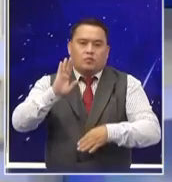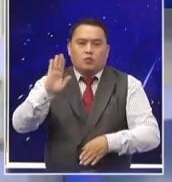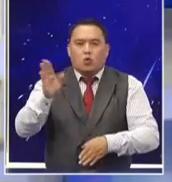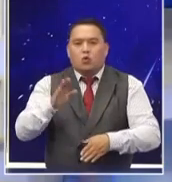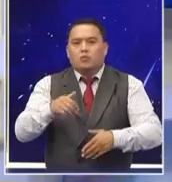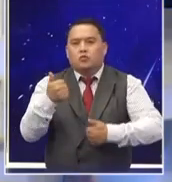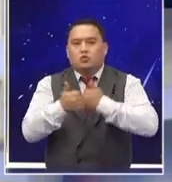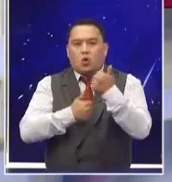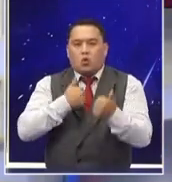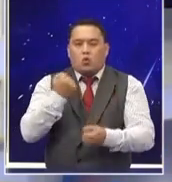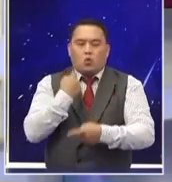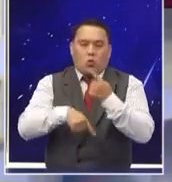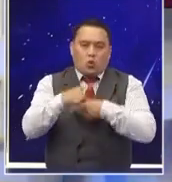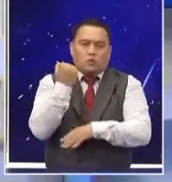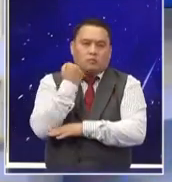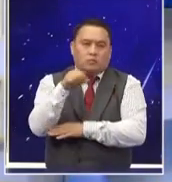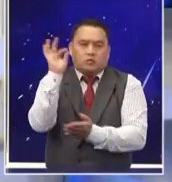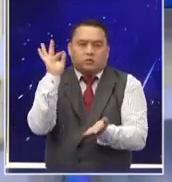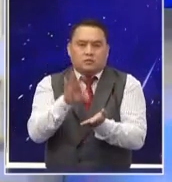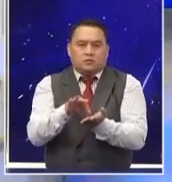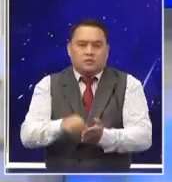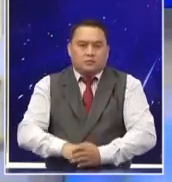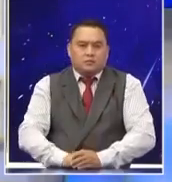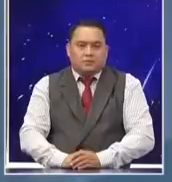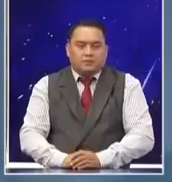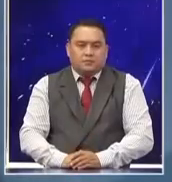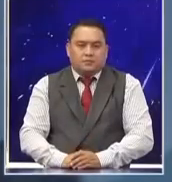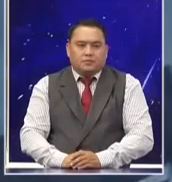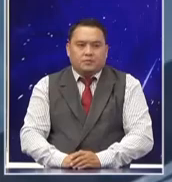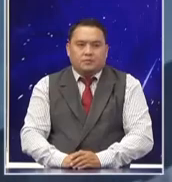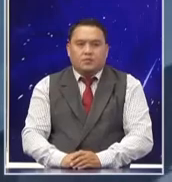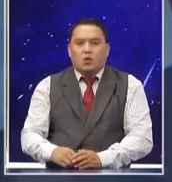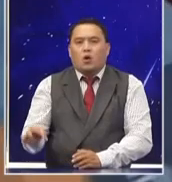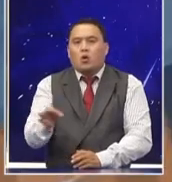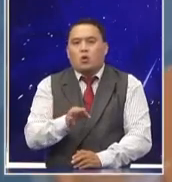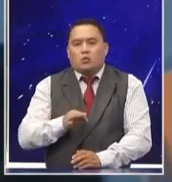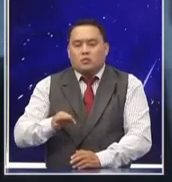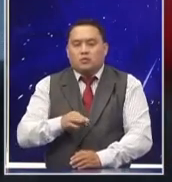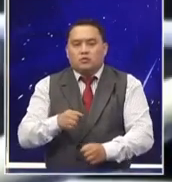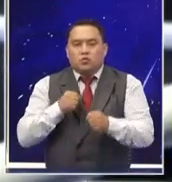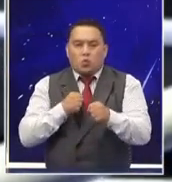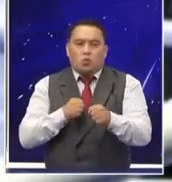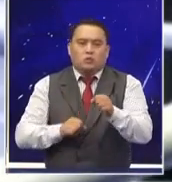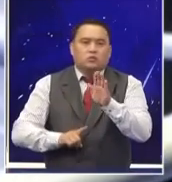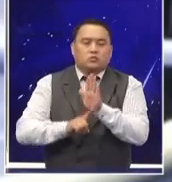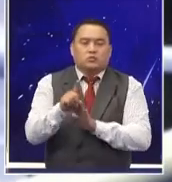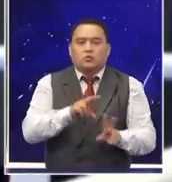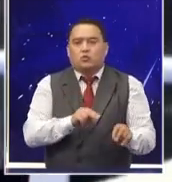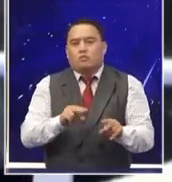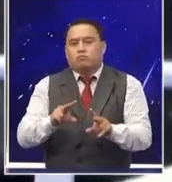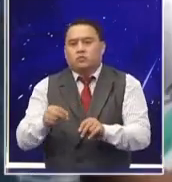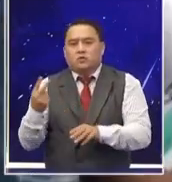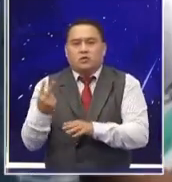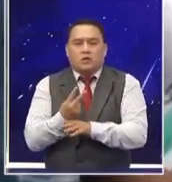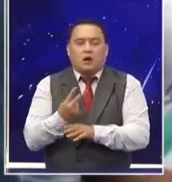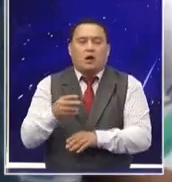бұл бәсекеден жүлдемен оралуды көздеп отыр. Облыс боксшылары осы жылды сәтті бастаған. Қазақстан біріншілігінде 2 алтын,